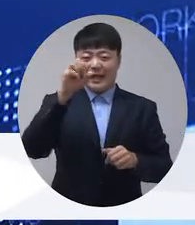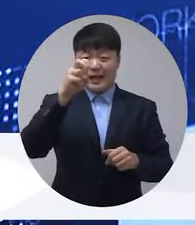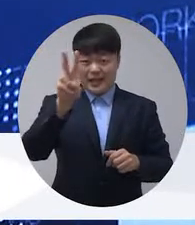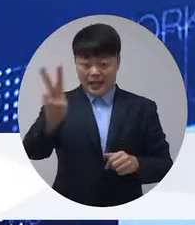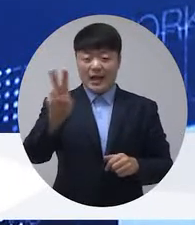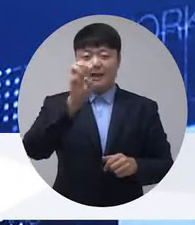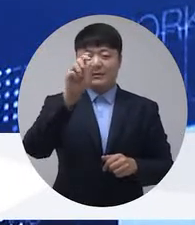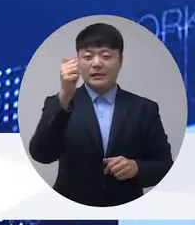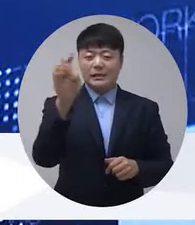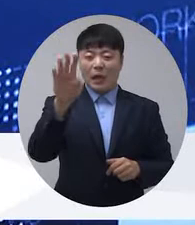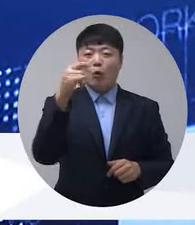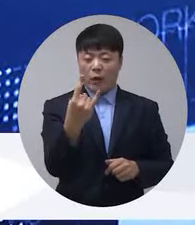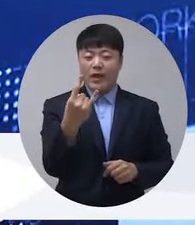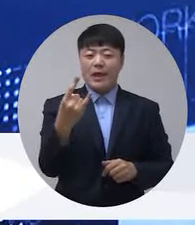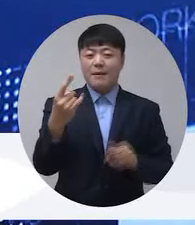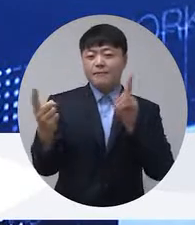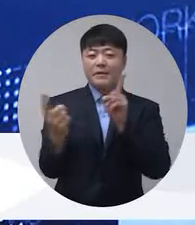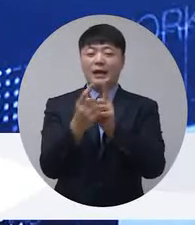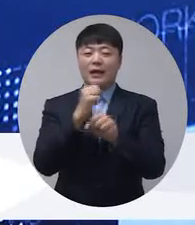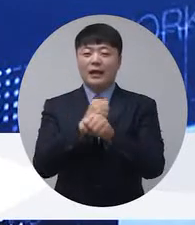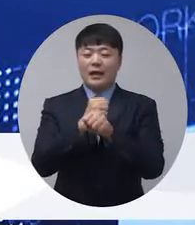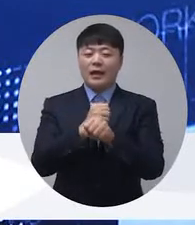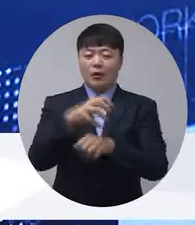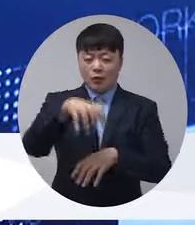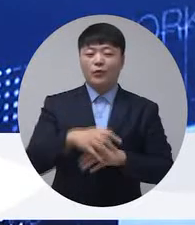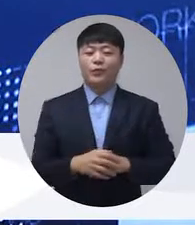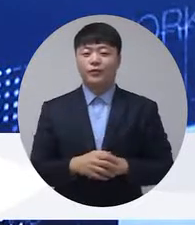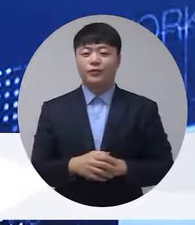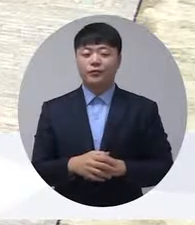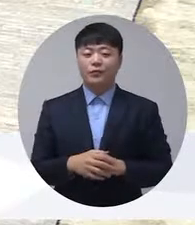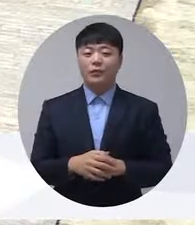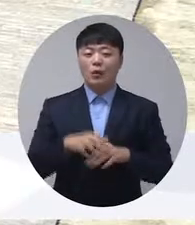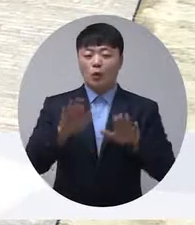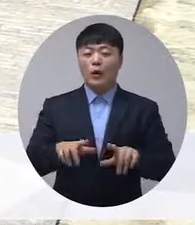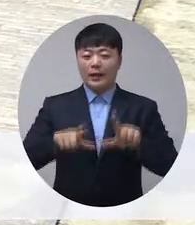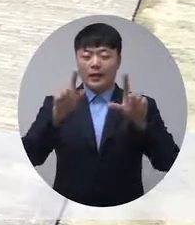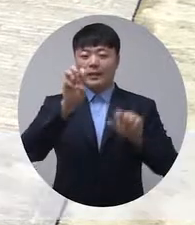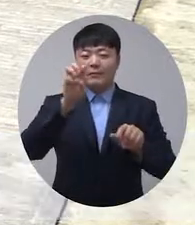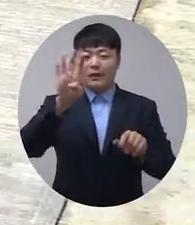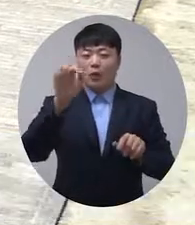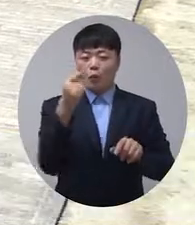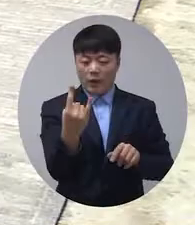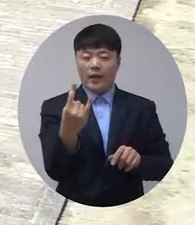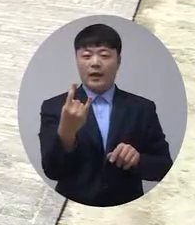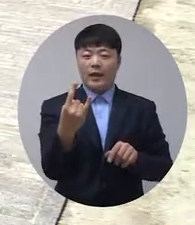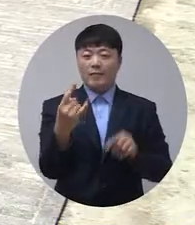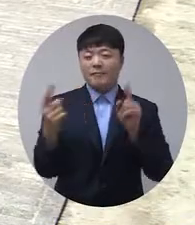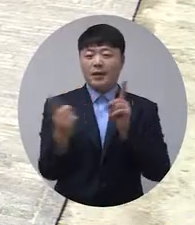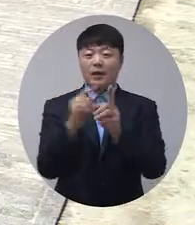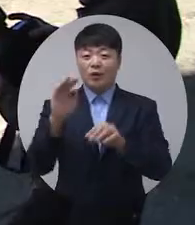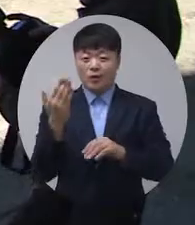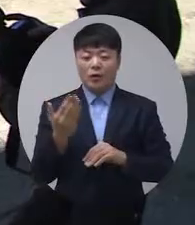지난 7일부터 10일까지 합천읍 일원에서 열렸습니다 올해로 3 13회째를 맞는 대야 문화제는